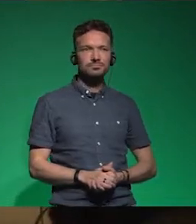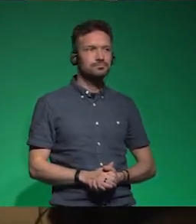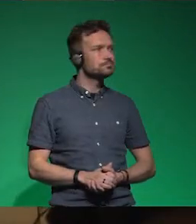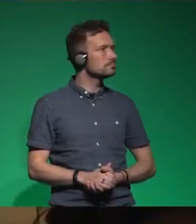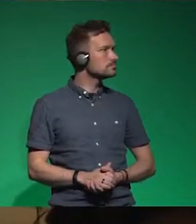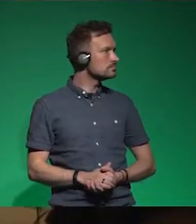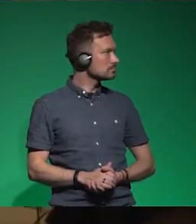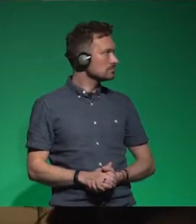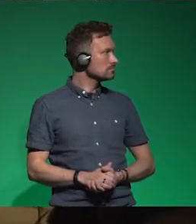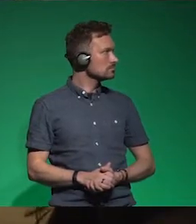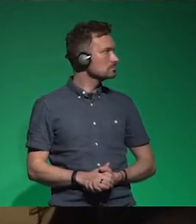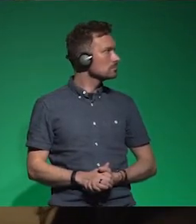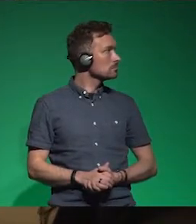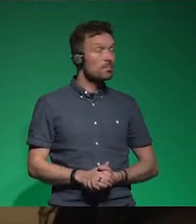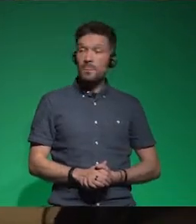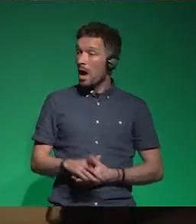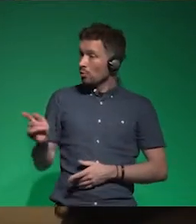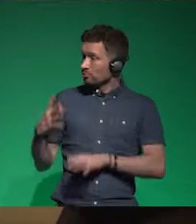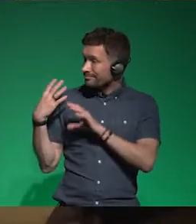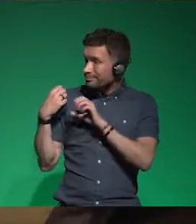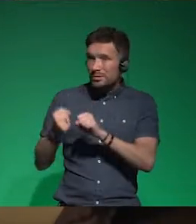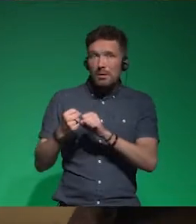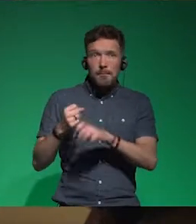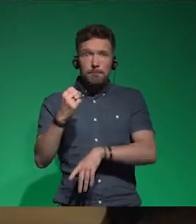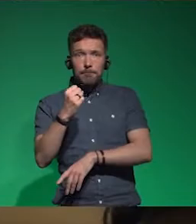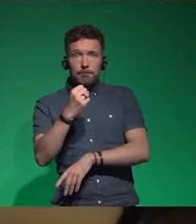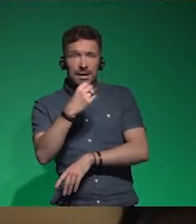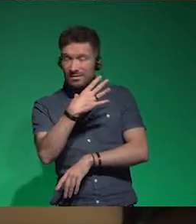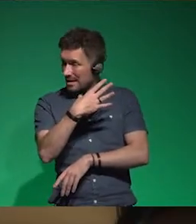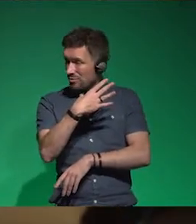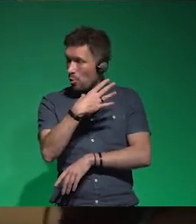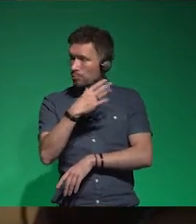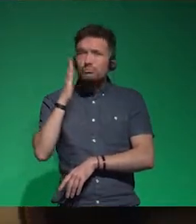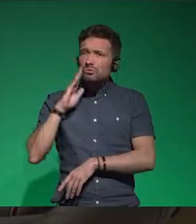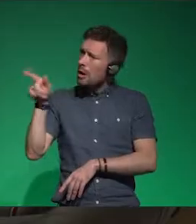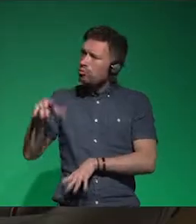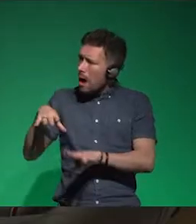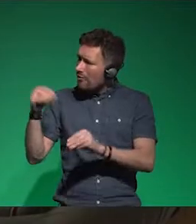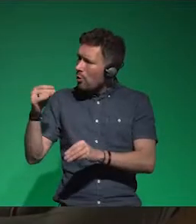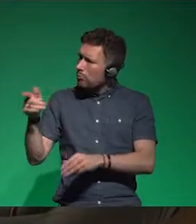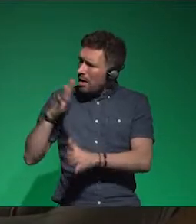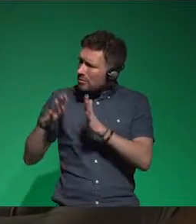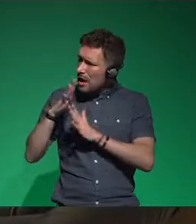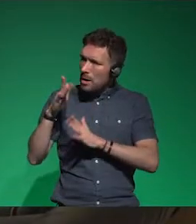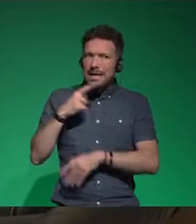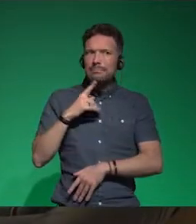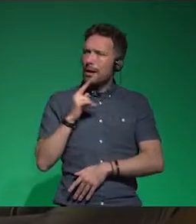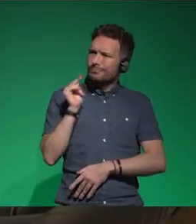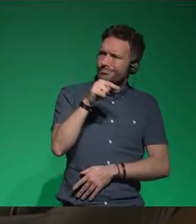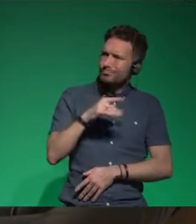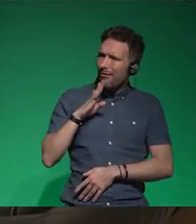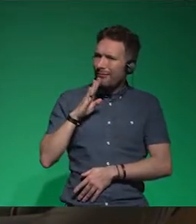Sie haben eine Präsentation mitgebracht und fangen Sie gerne an. Ich kümmere mich um Kaffee und Wasser für Sie.